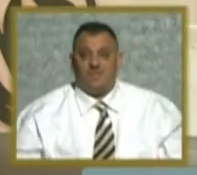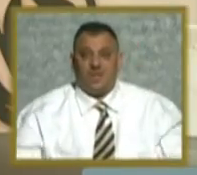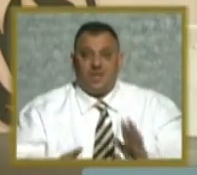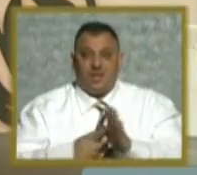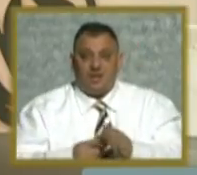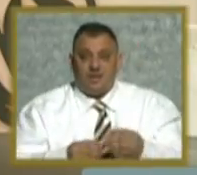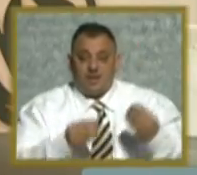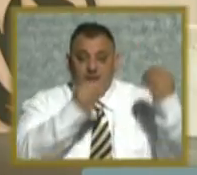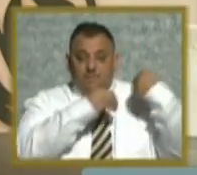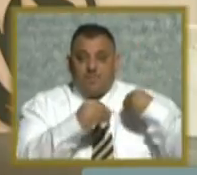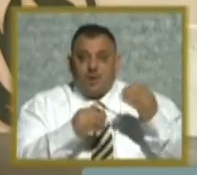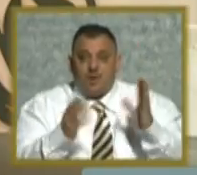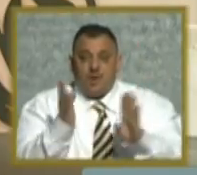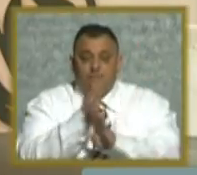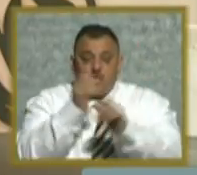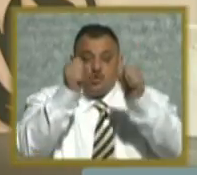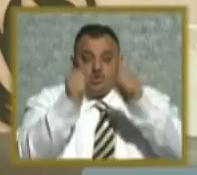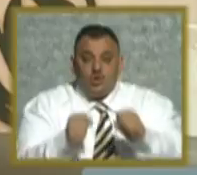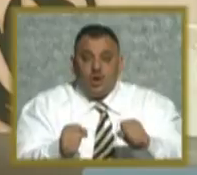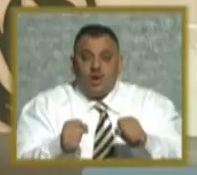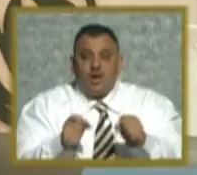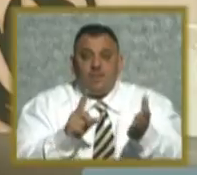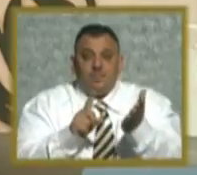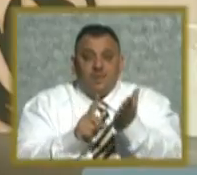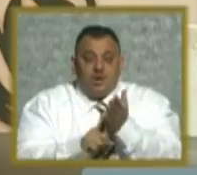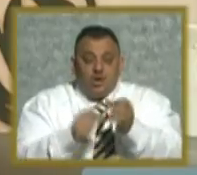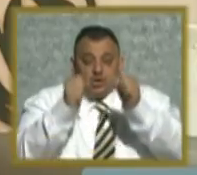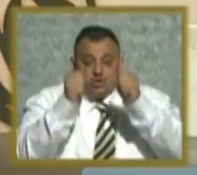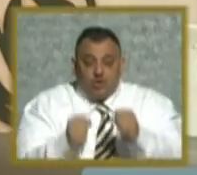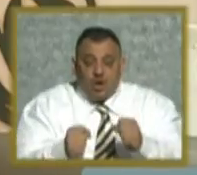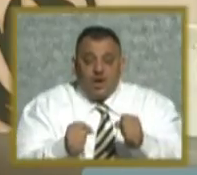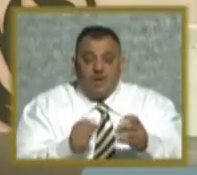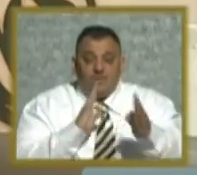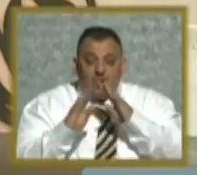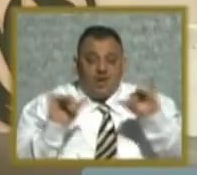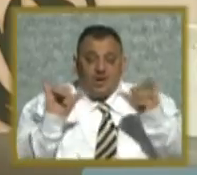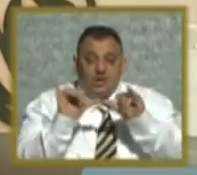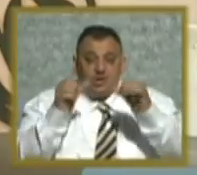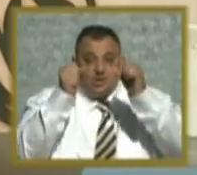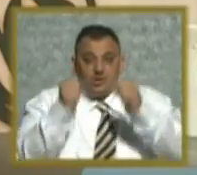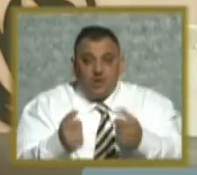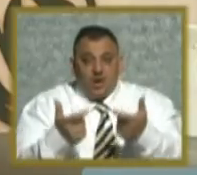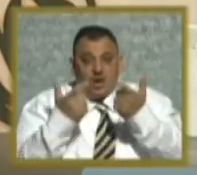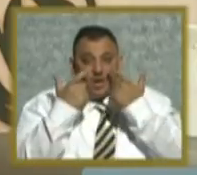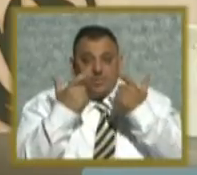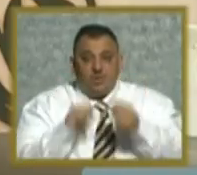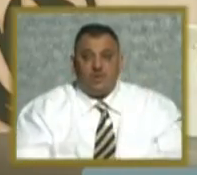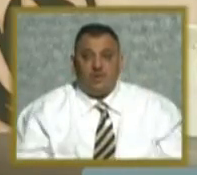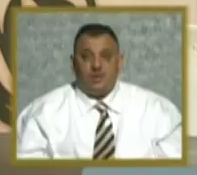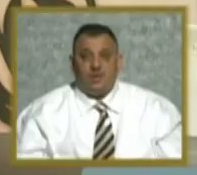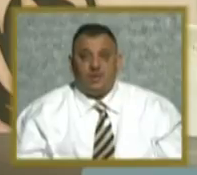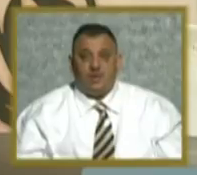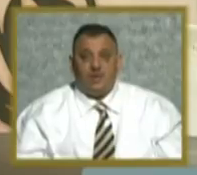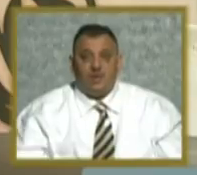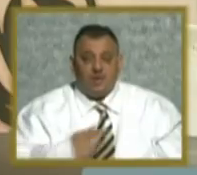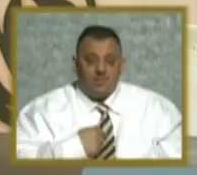ذنوب الخلوات هذه خطيرة وعظيمة، ذنوب الخلوات هذه عظيمة وخطيرة، لأن فيها الإنسان يتجرأ